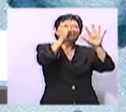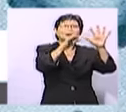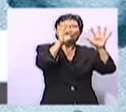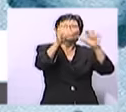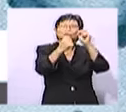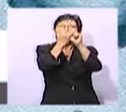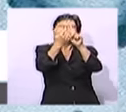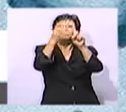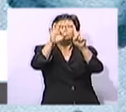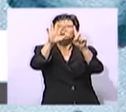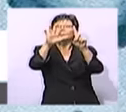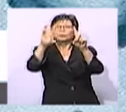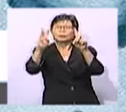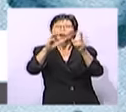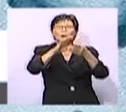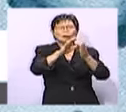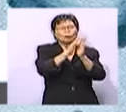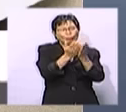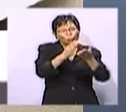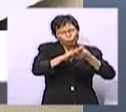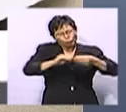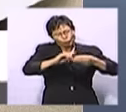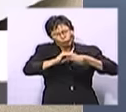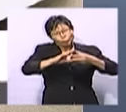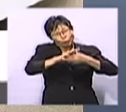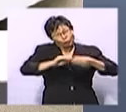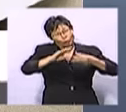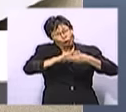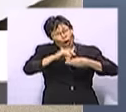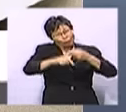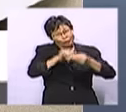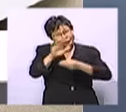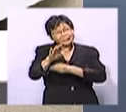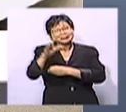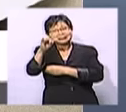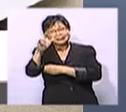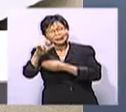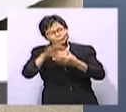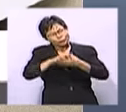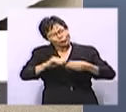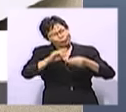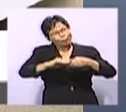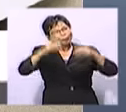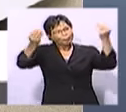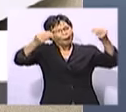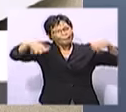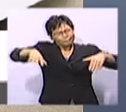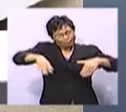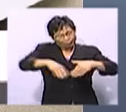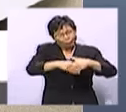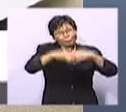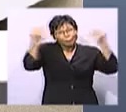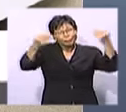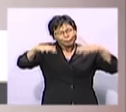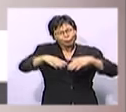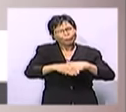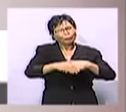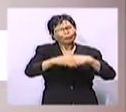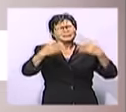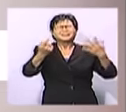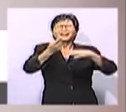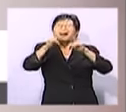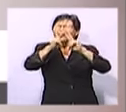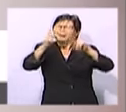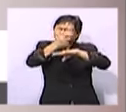Ogos 1956. Dalam buku biografinya, Tun Dr. Siti Hasmah menceritakan majlis perkahwinannya itu sangat